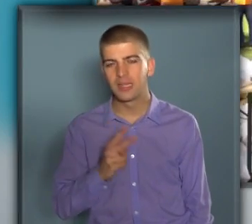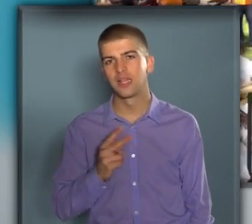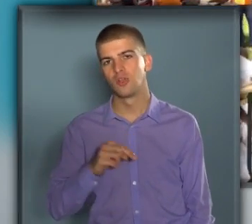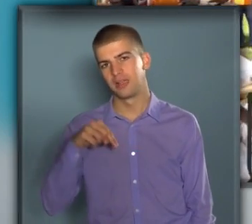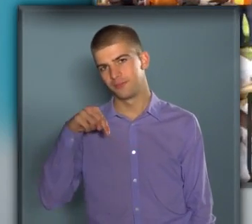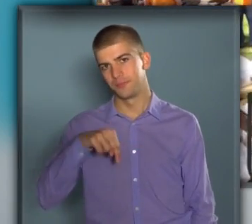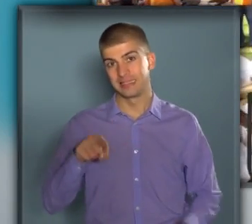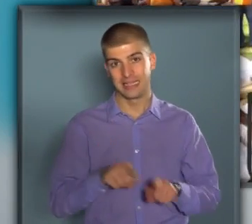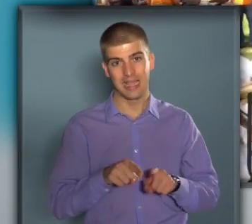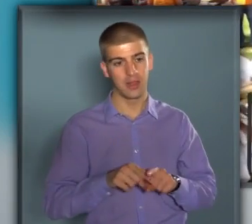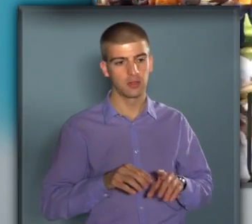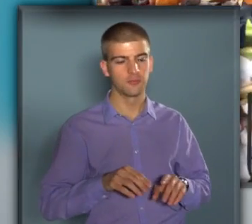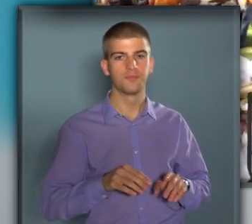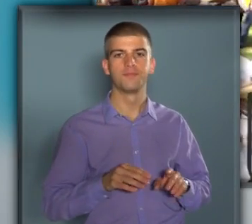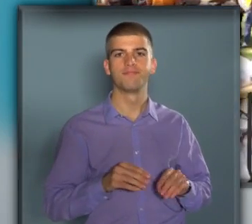az ilyen jellegű,